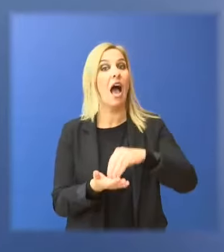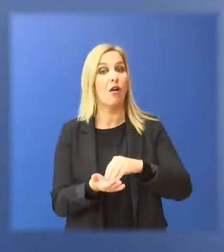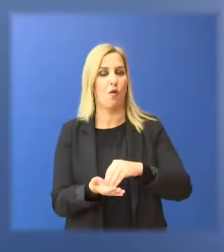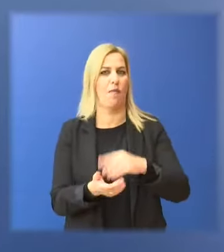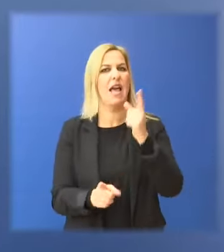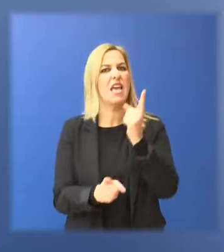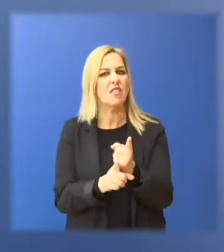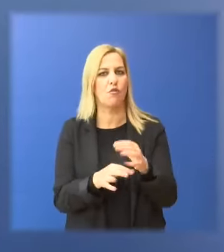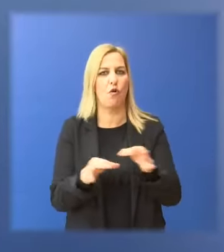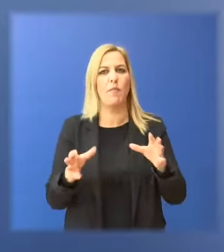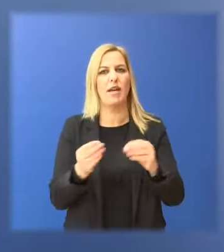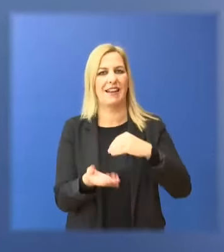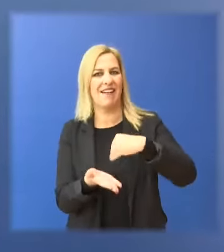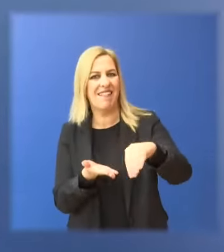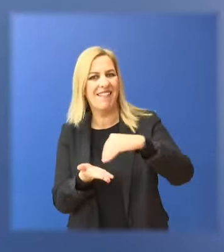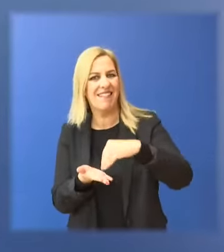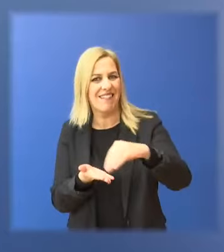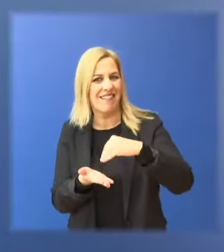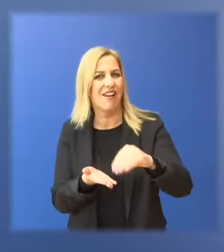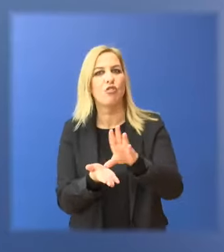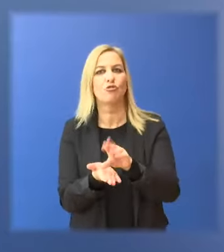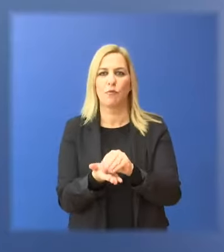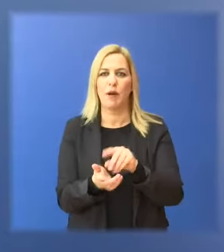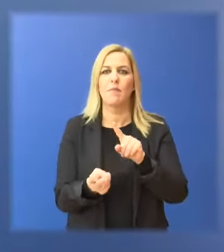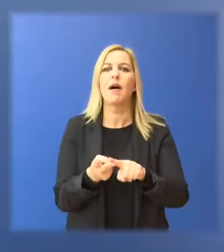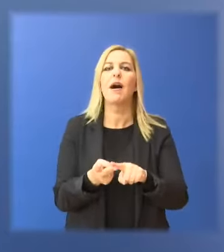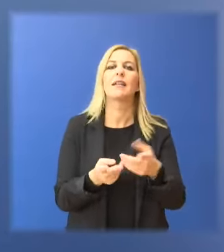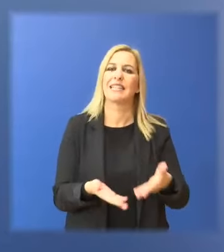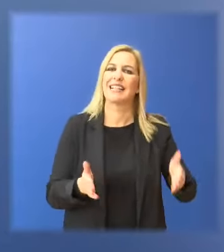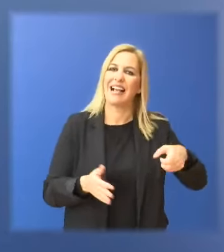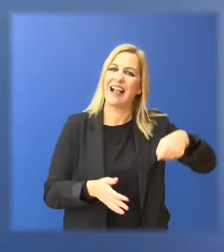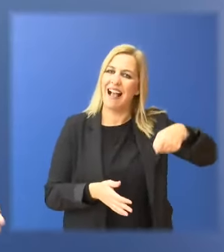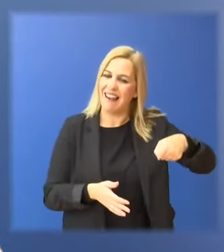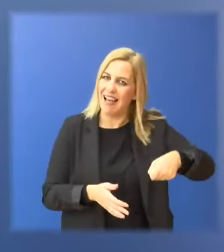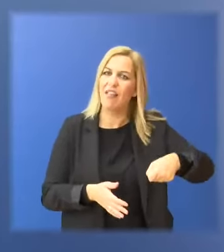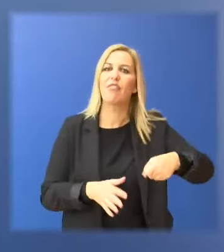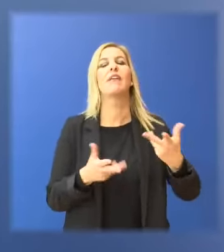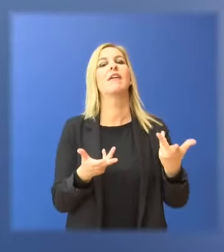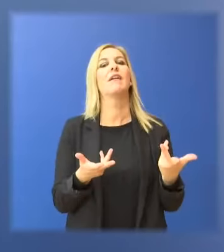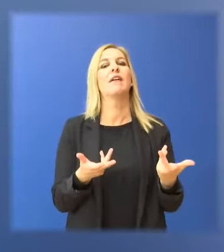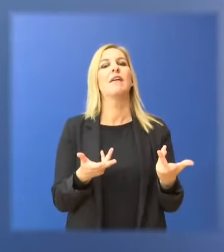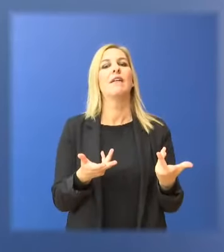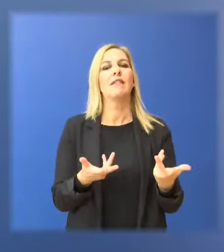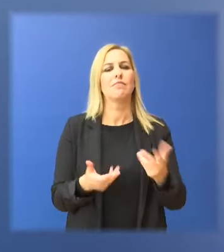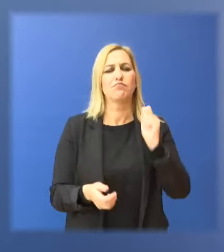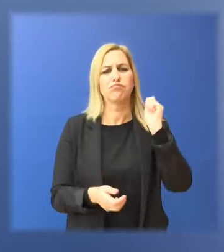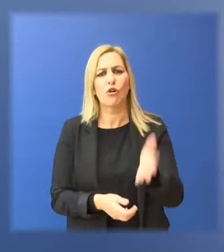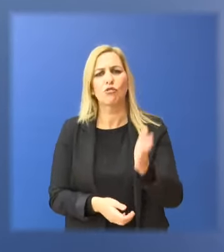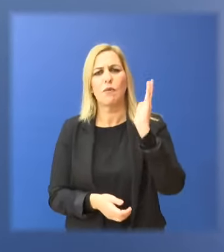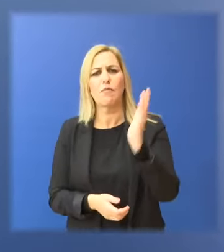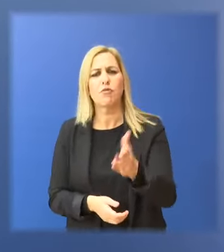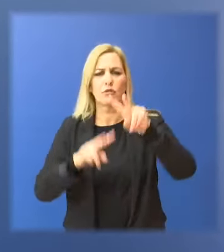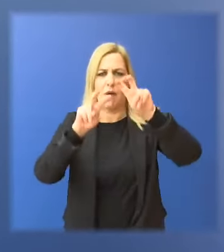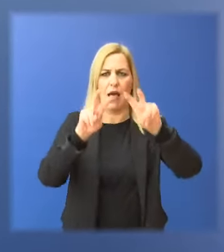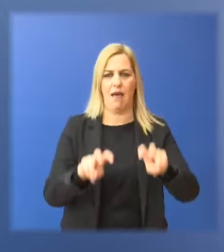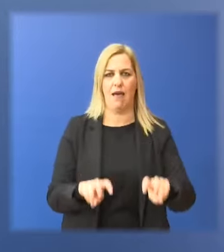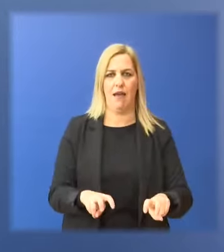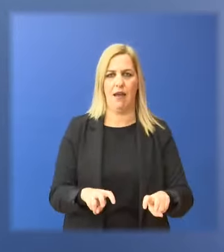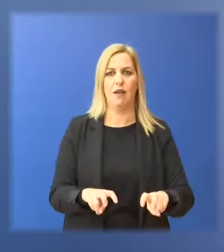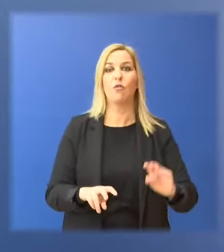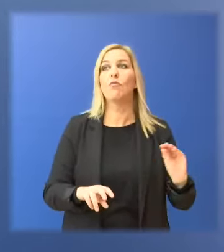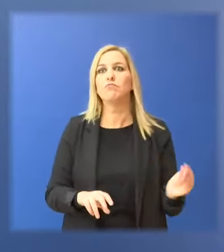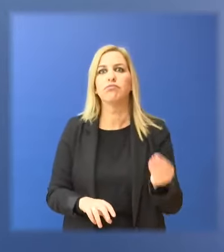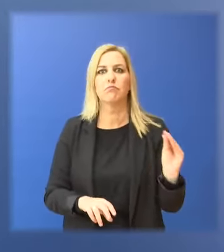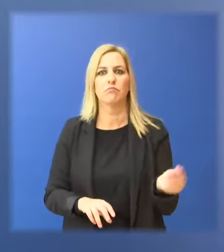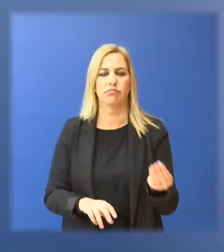και συνεχίζονται το καλάθι του νοικοκυριού, η μόνιμη μείωση τιμής σε συνδυασμό με εντατικούς ελέγχους και επιβολή προστήμων σε περιπτώσεις